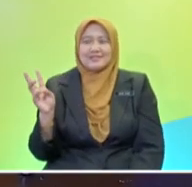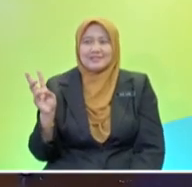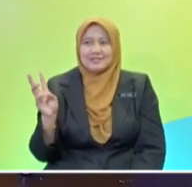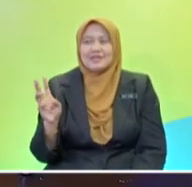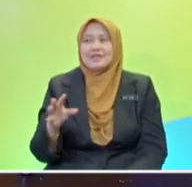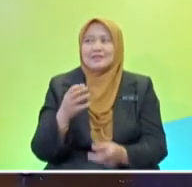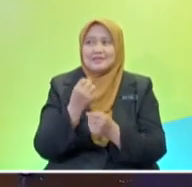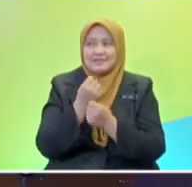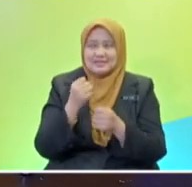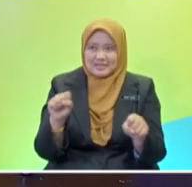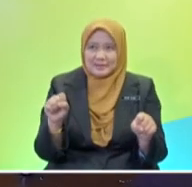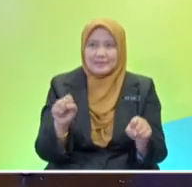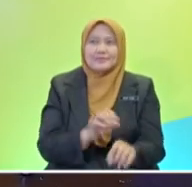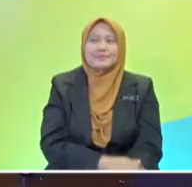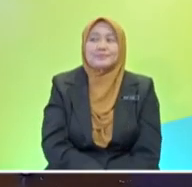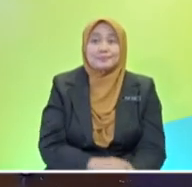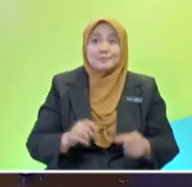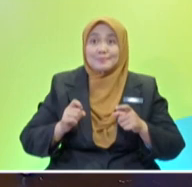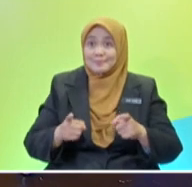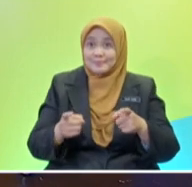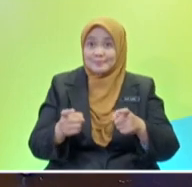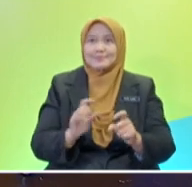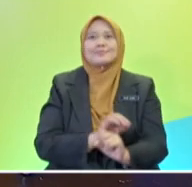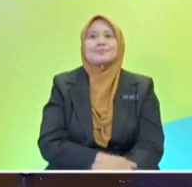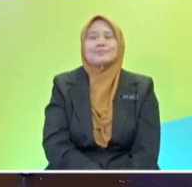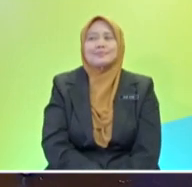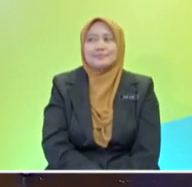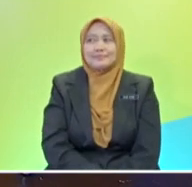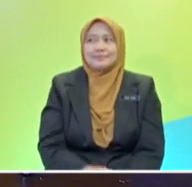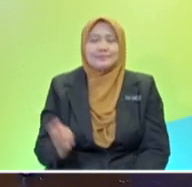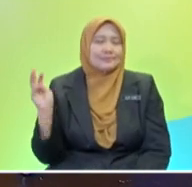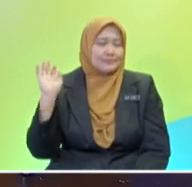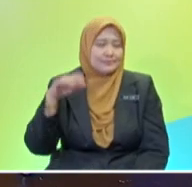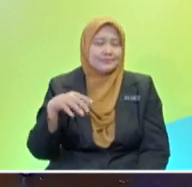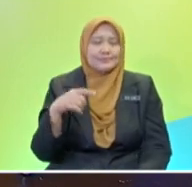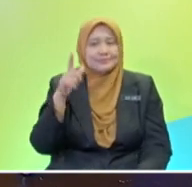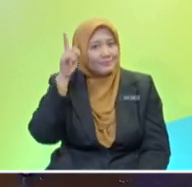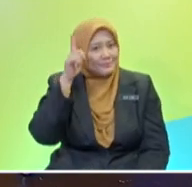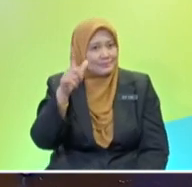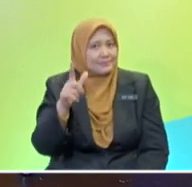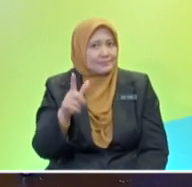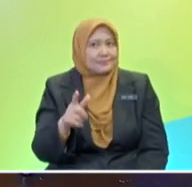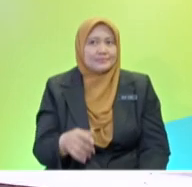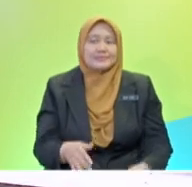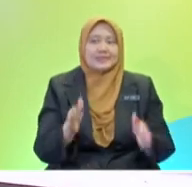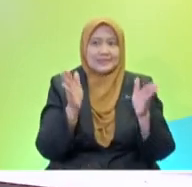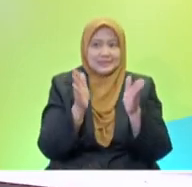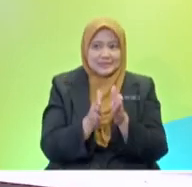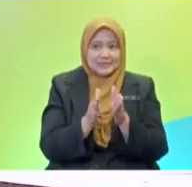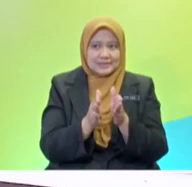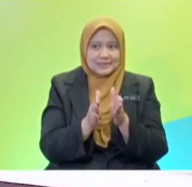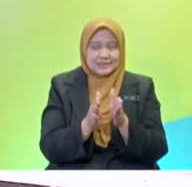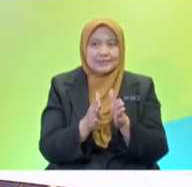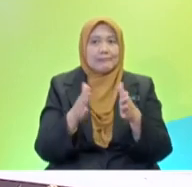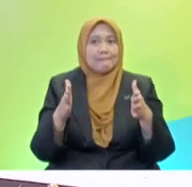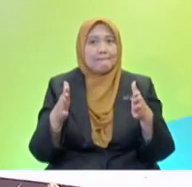Din semakin laju. Semakin proaktif. Okey, mari kita tengok. Kecil, besar,